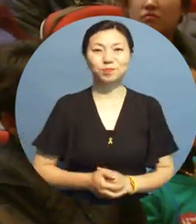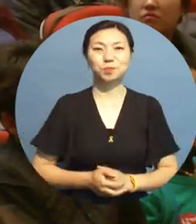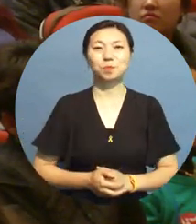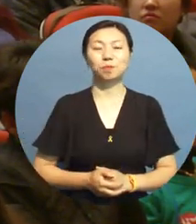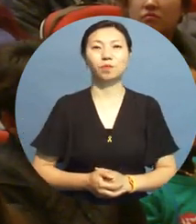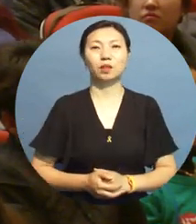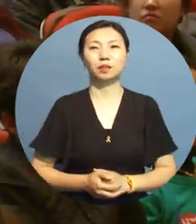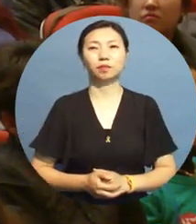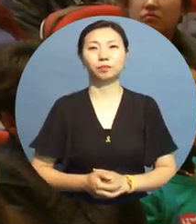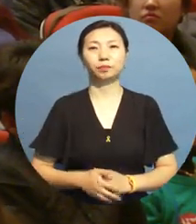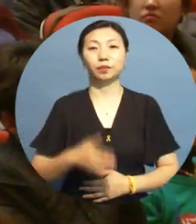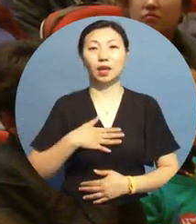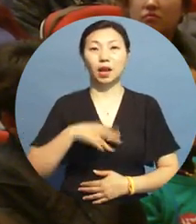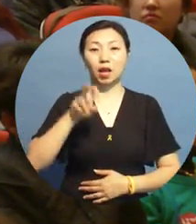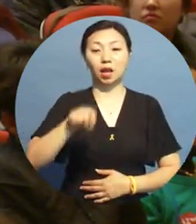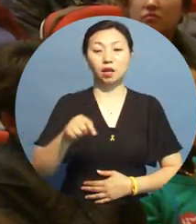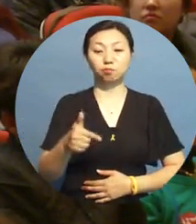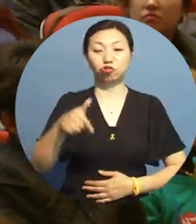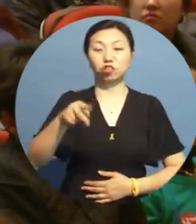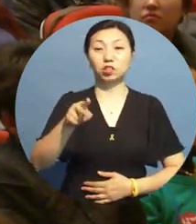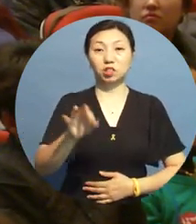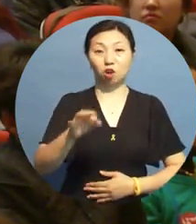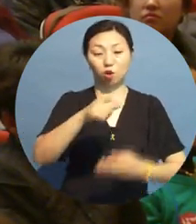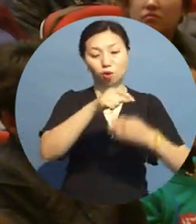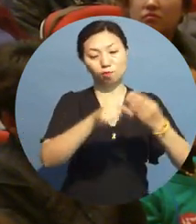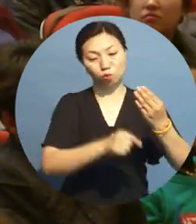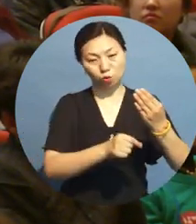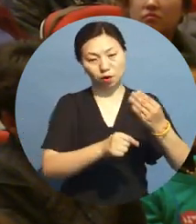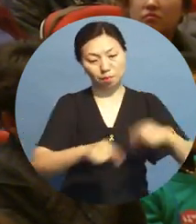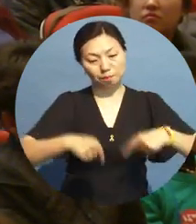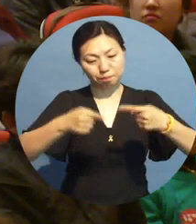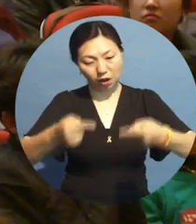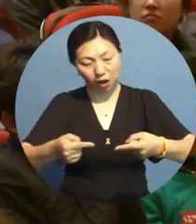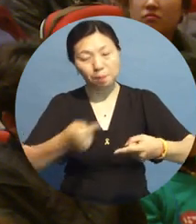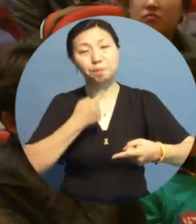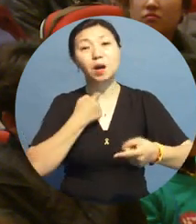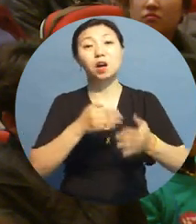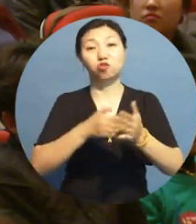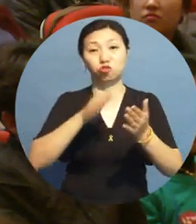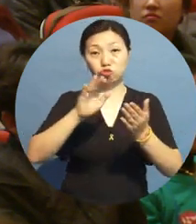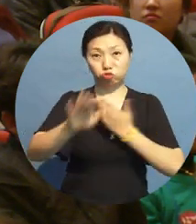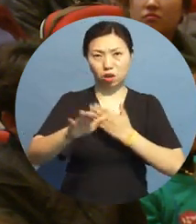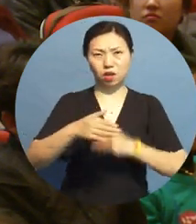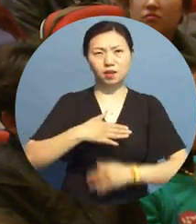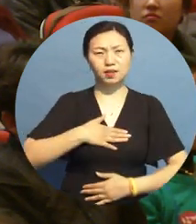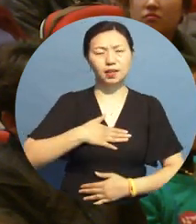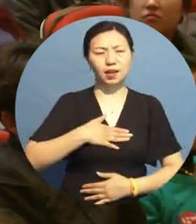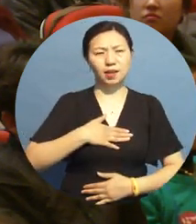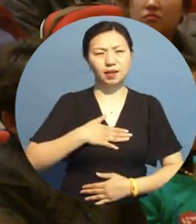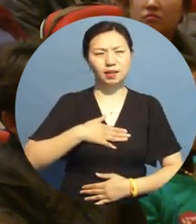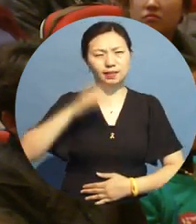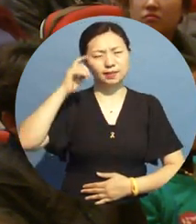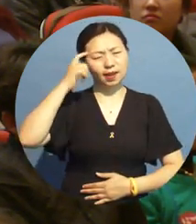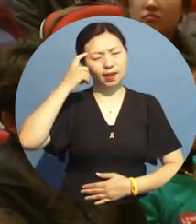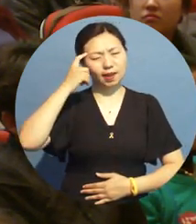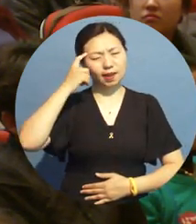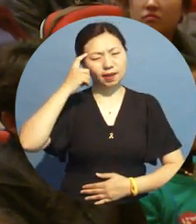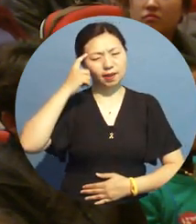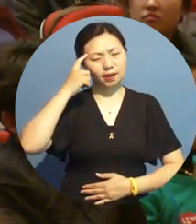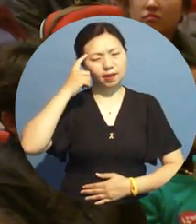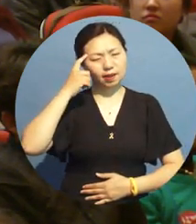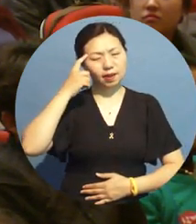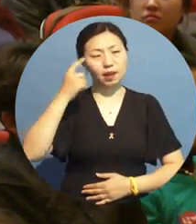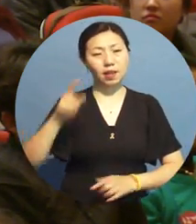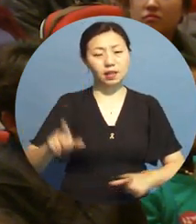네. 제가 문경 프로그램을 하고 온 이후로 가치관이